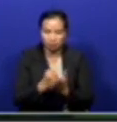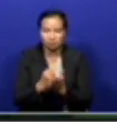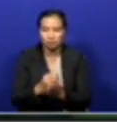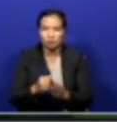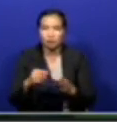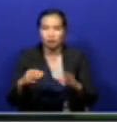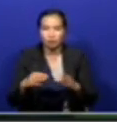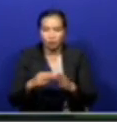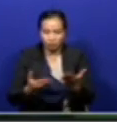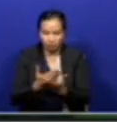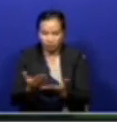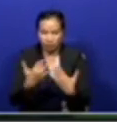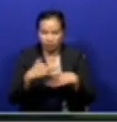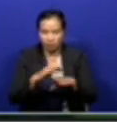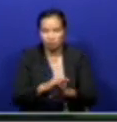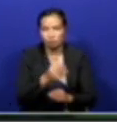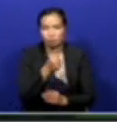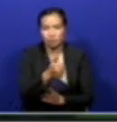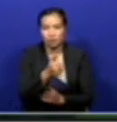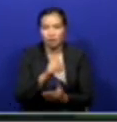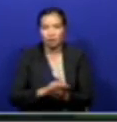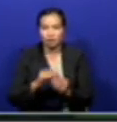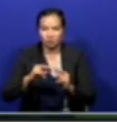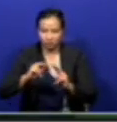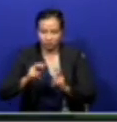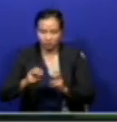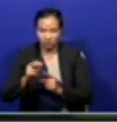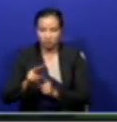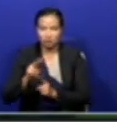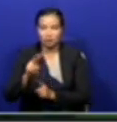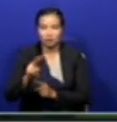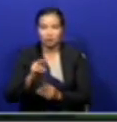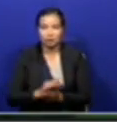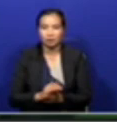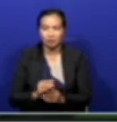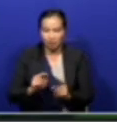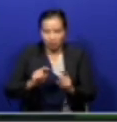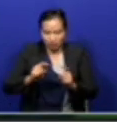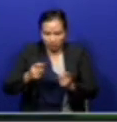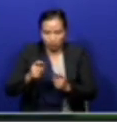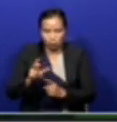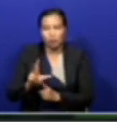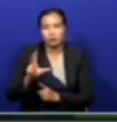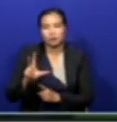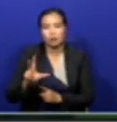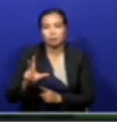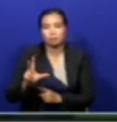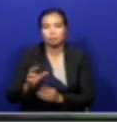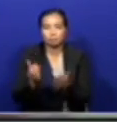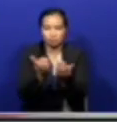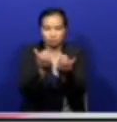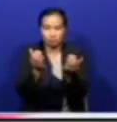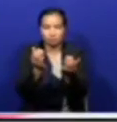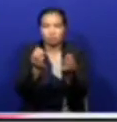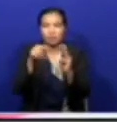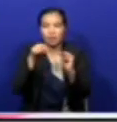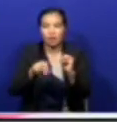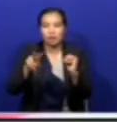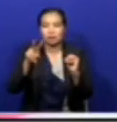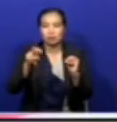มกันได้เรื่องที่สองครับท่านประธานครับถ้าท่านสังเกตในวรรคสามเนี่ยของรัฐธรรมนูญมาตรา270เนี่ยน